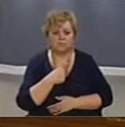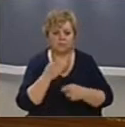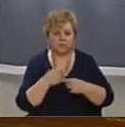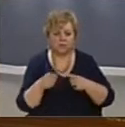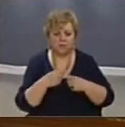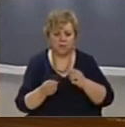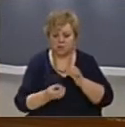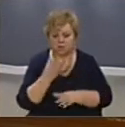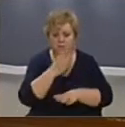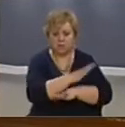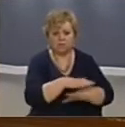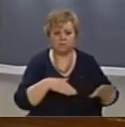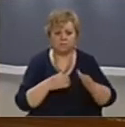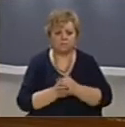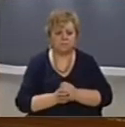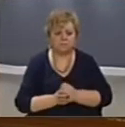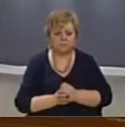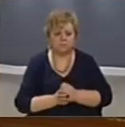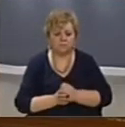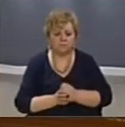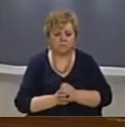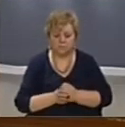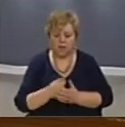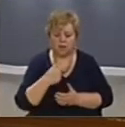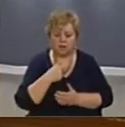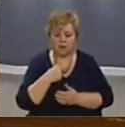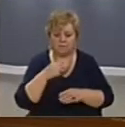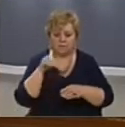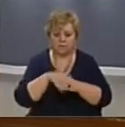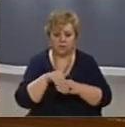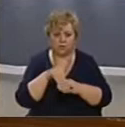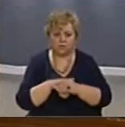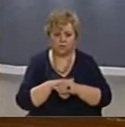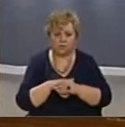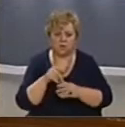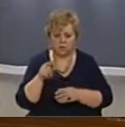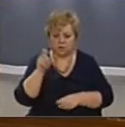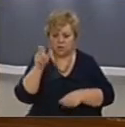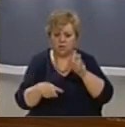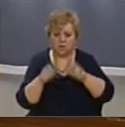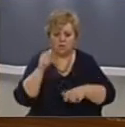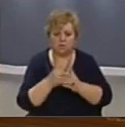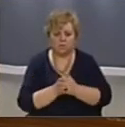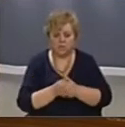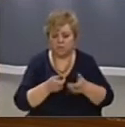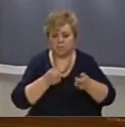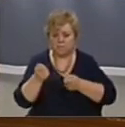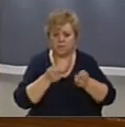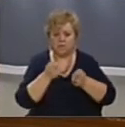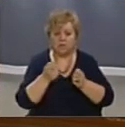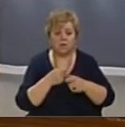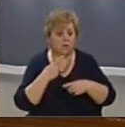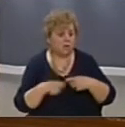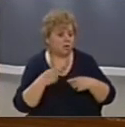jemi themelues dhe mandej ne jemi ata të cilët kemi votu, ata njerëz për cilët ne i monitorojmë. Dhe në rast